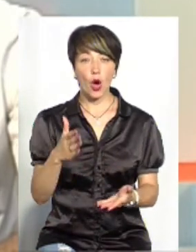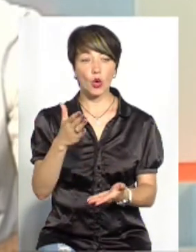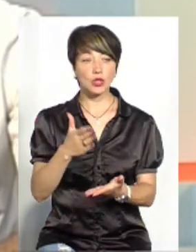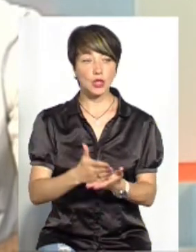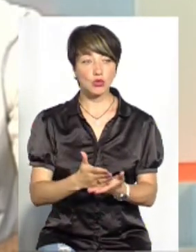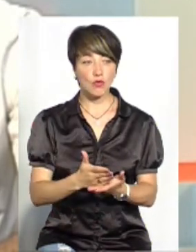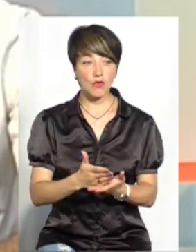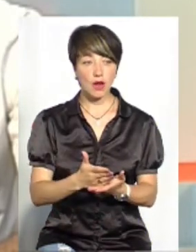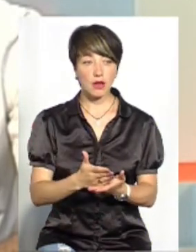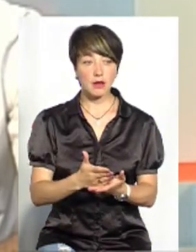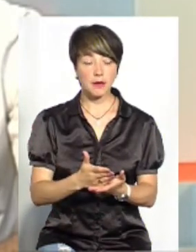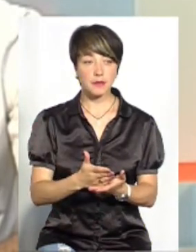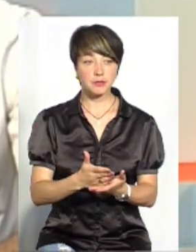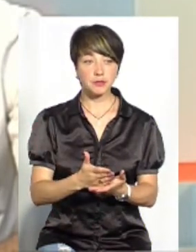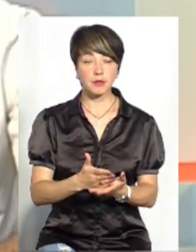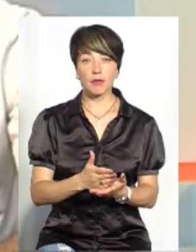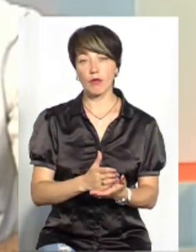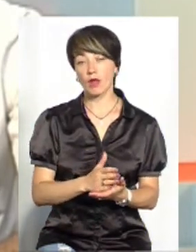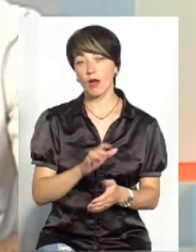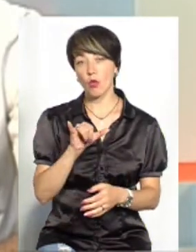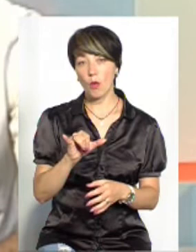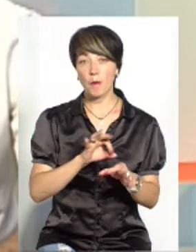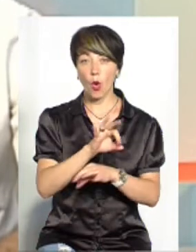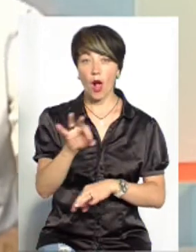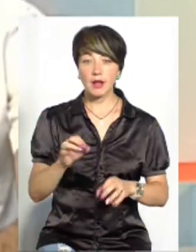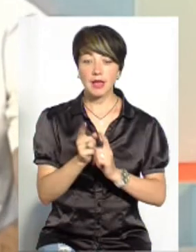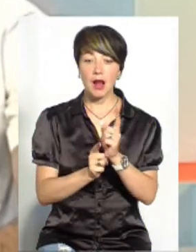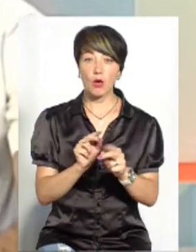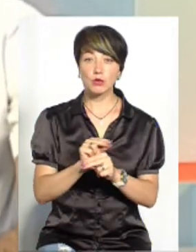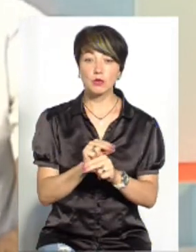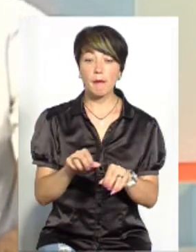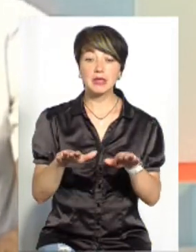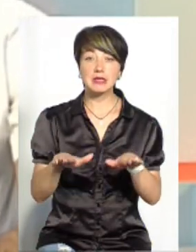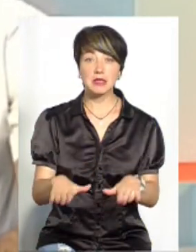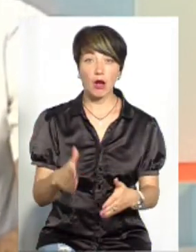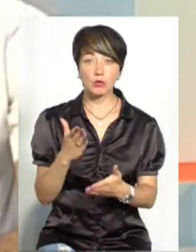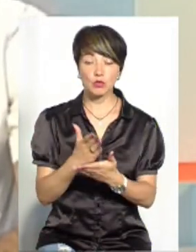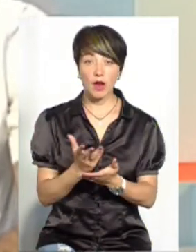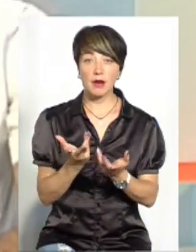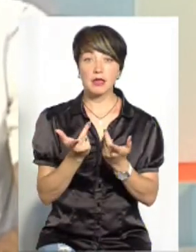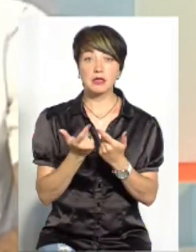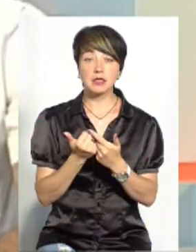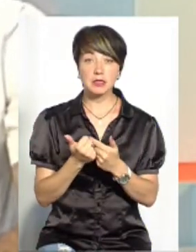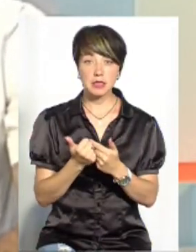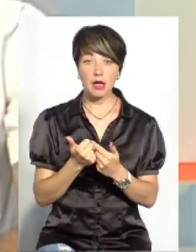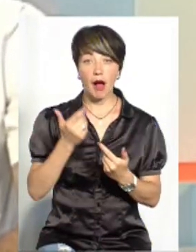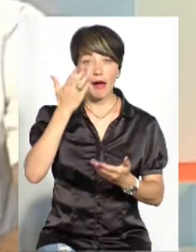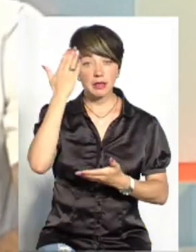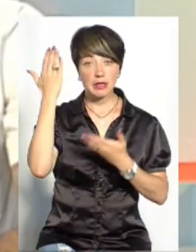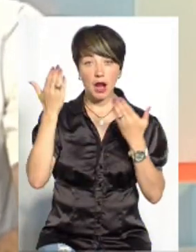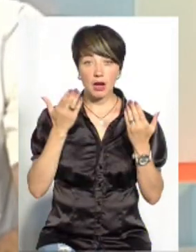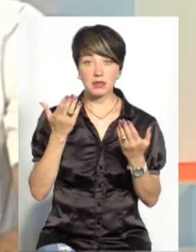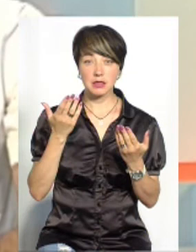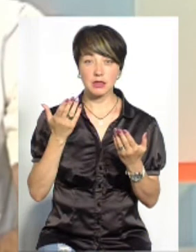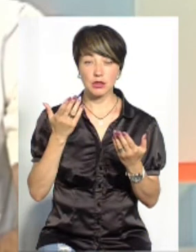розташування в проєкті реконструкції визначаються самі місця розташування. Та? Кількість атракціонів